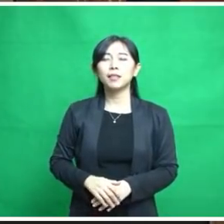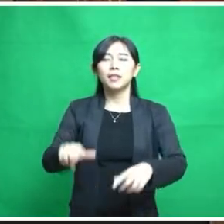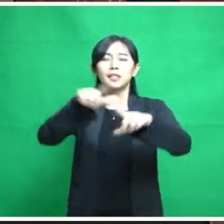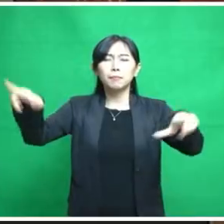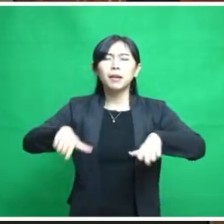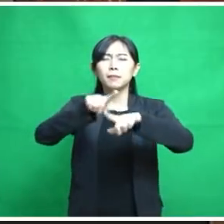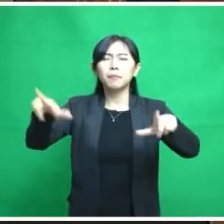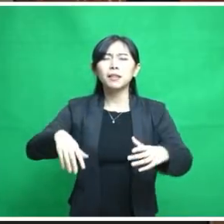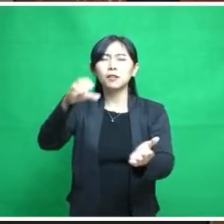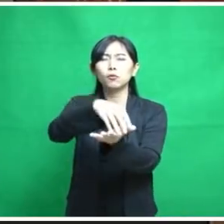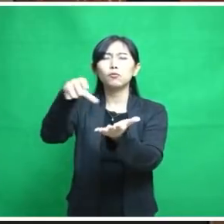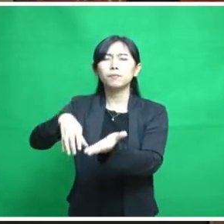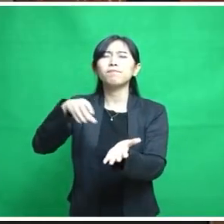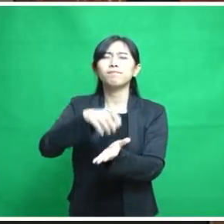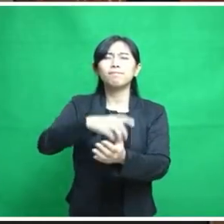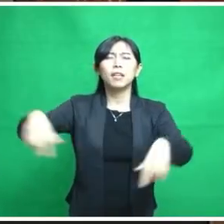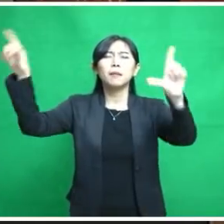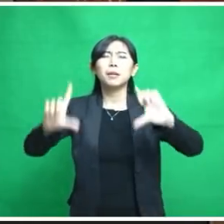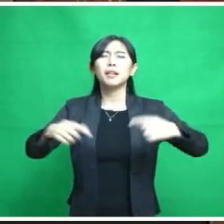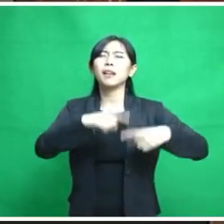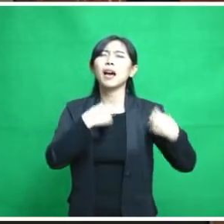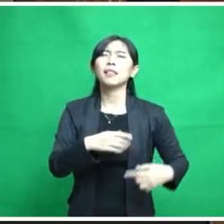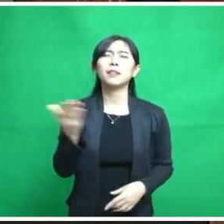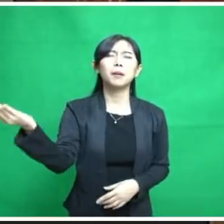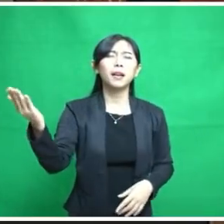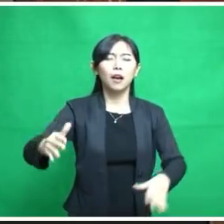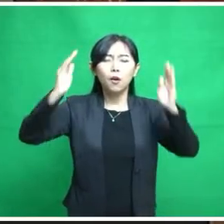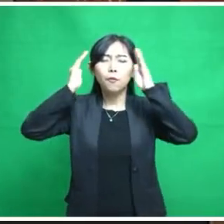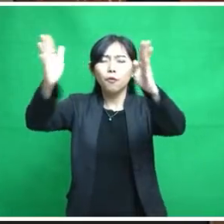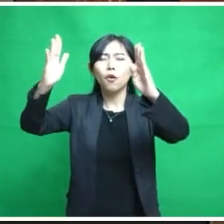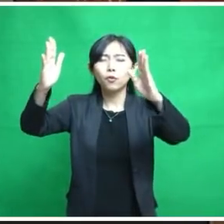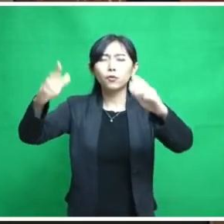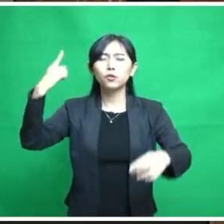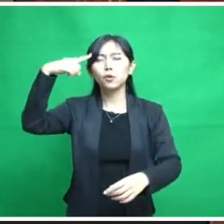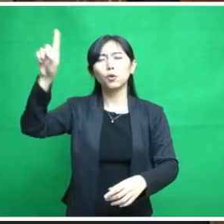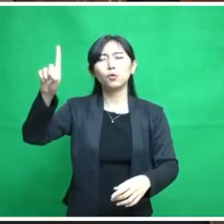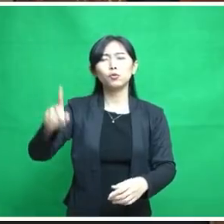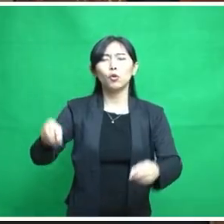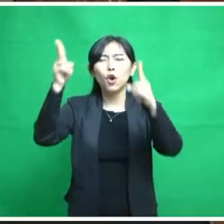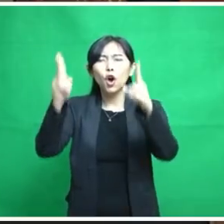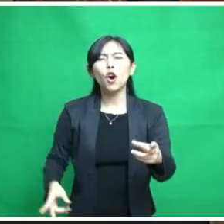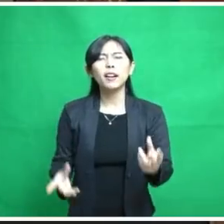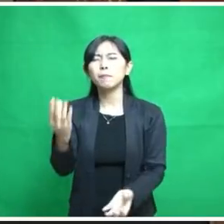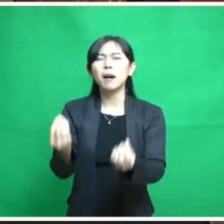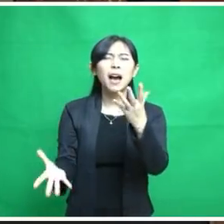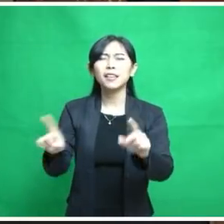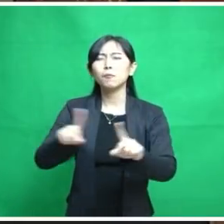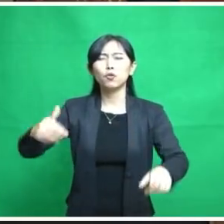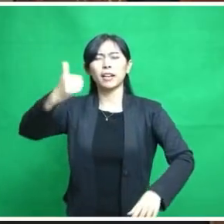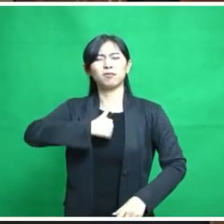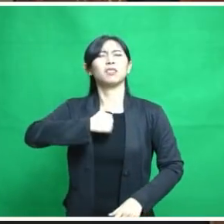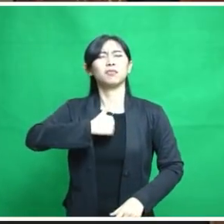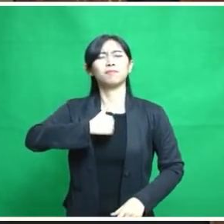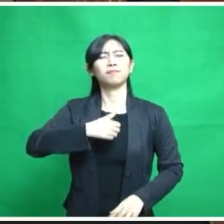hati yang boleh memberikan persembahan yang terbaik, yaitu memfokuskan diri bagi kepentingan orang banyak daripada kepentingan